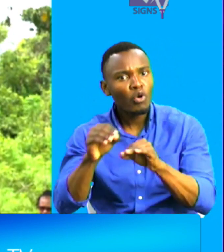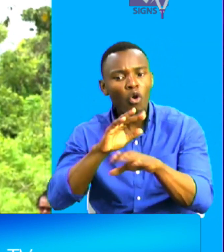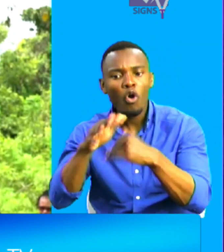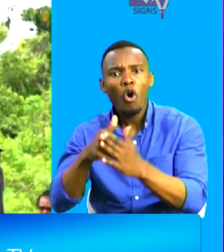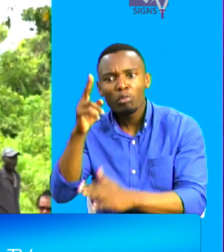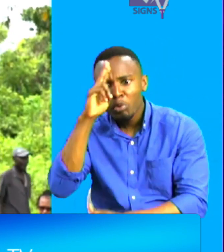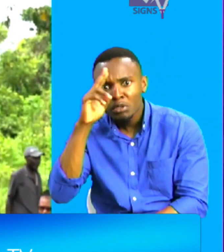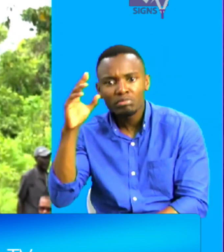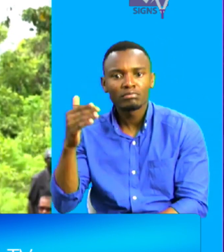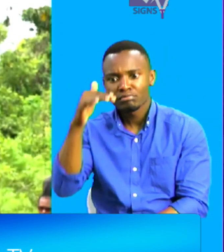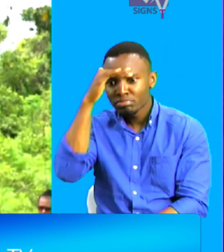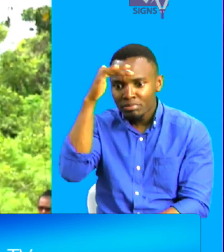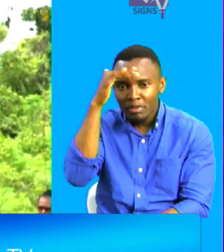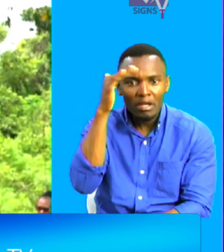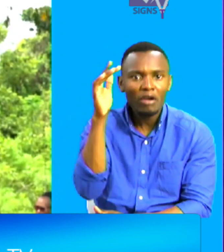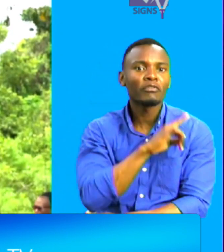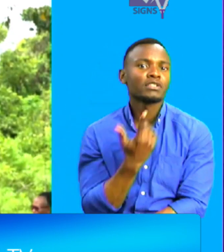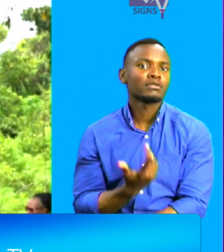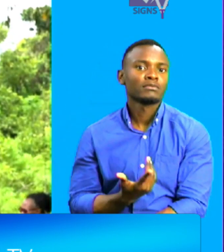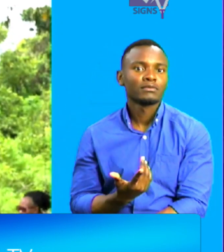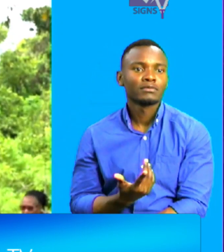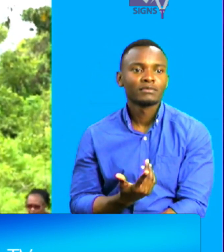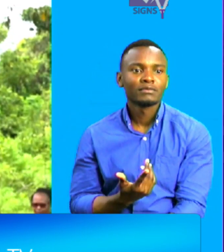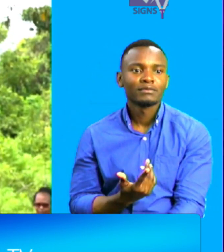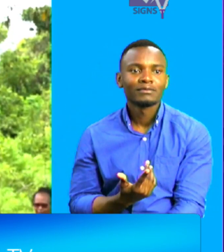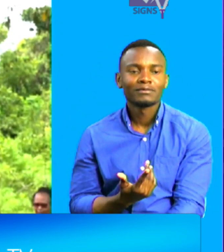ni mlevi. Ni mlevi, wako na yes.